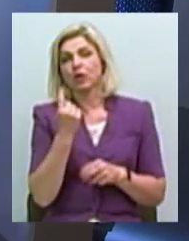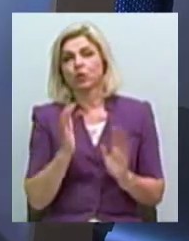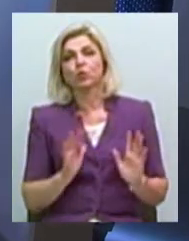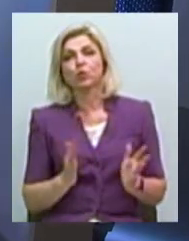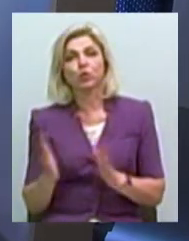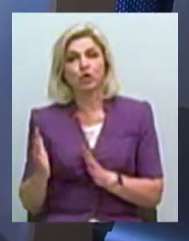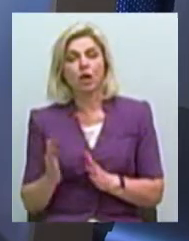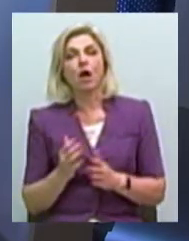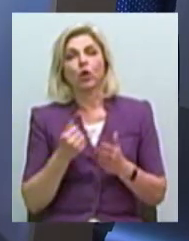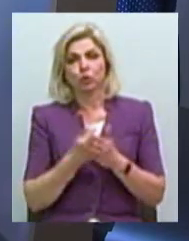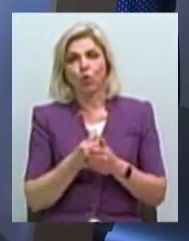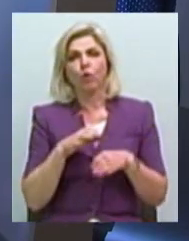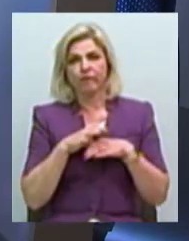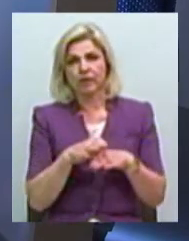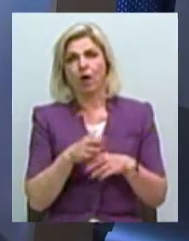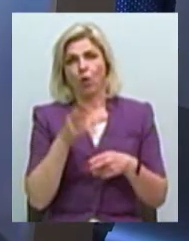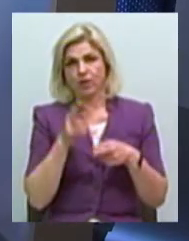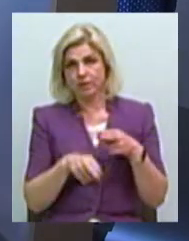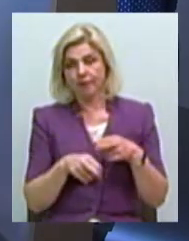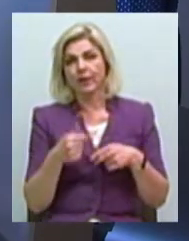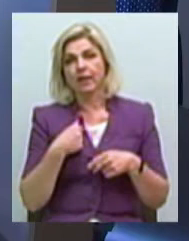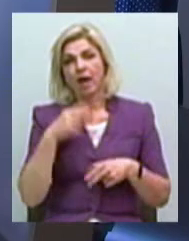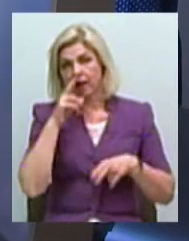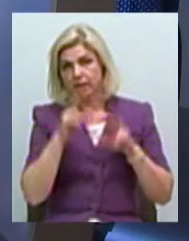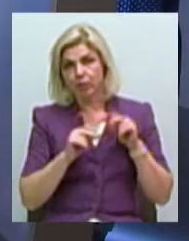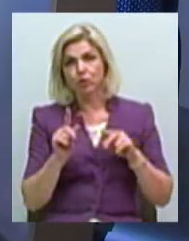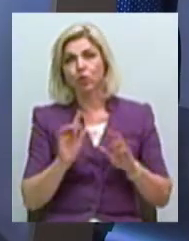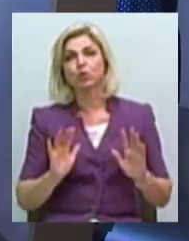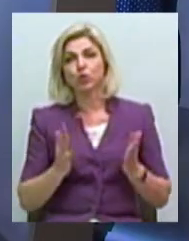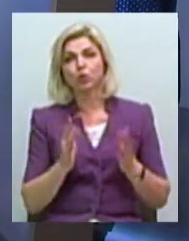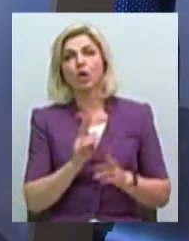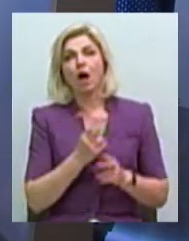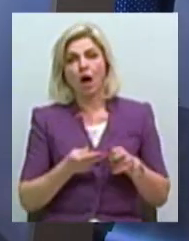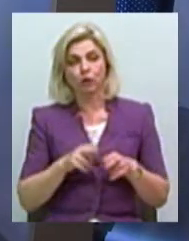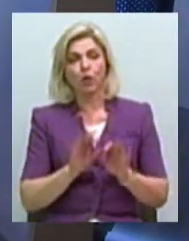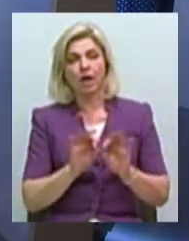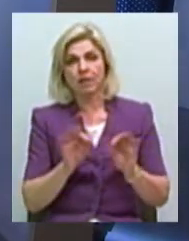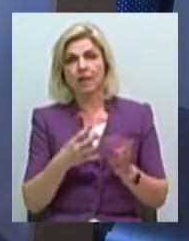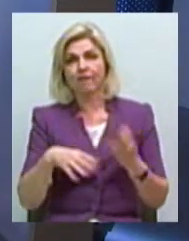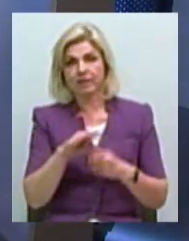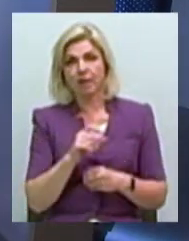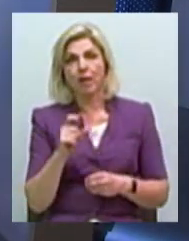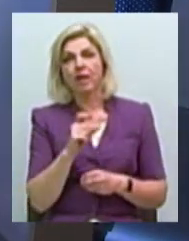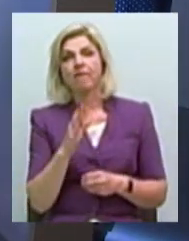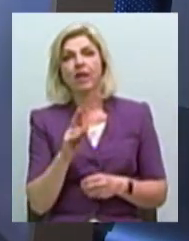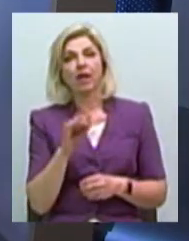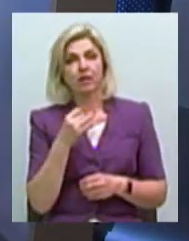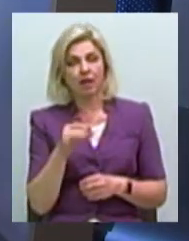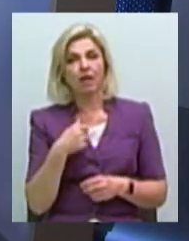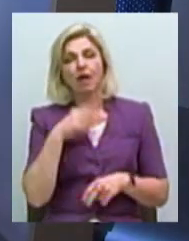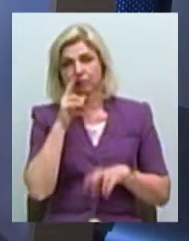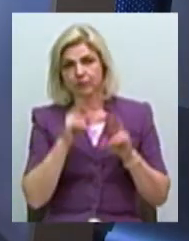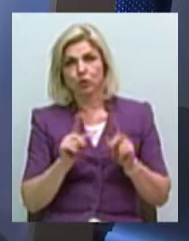случаи доходят до логического завершения. Я надеюсь, что случай, о котором рассказал всем нам Евгений, я надеюсь на то, что все-таки будет